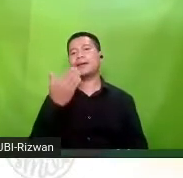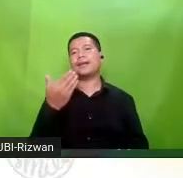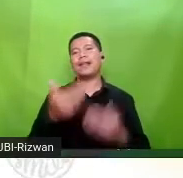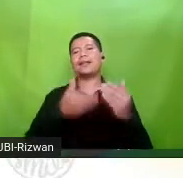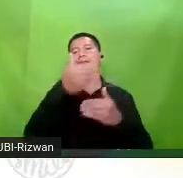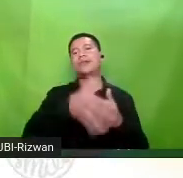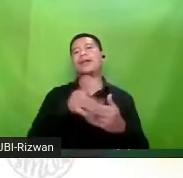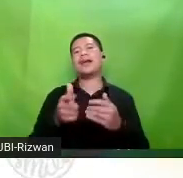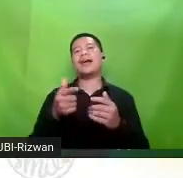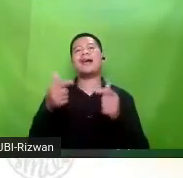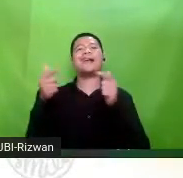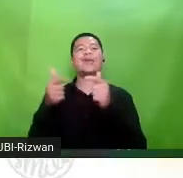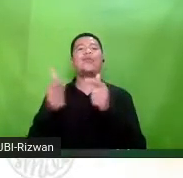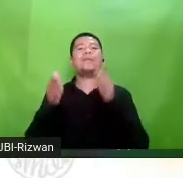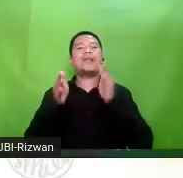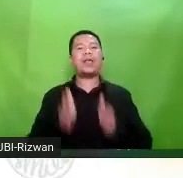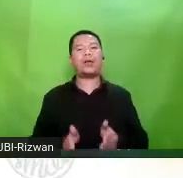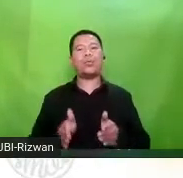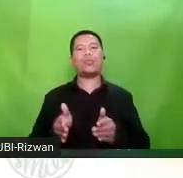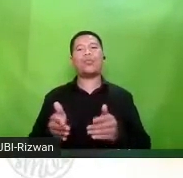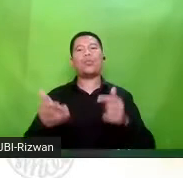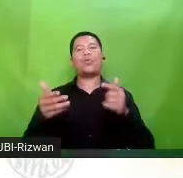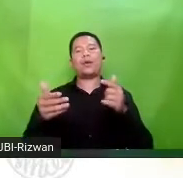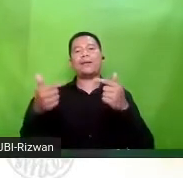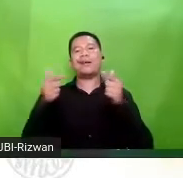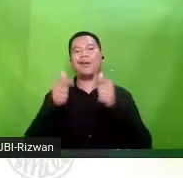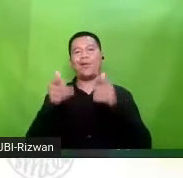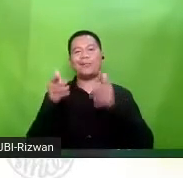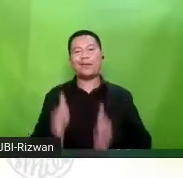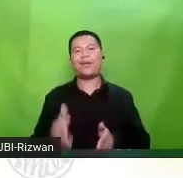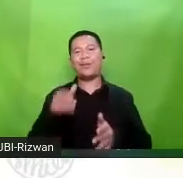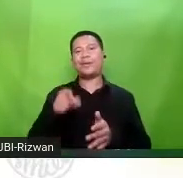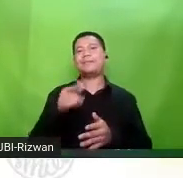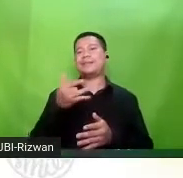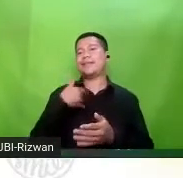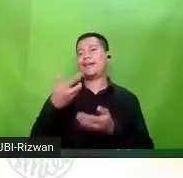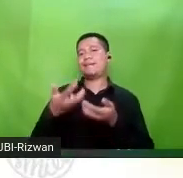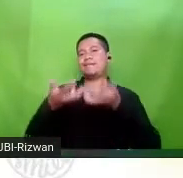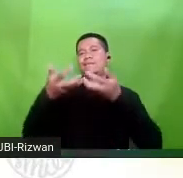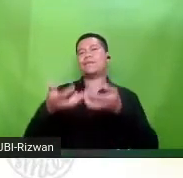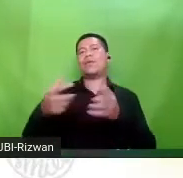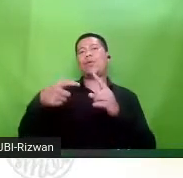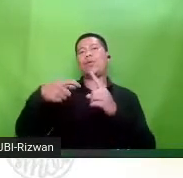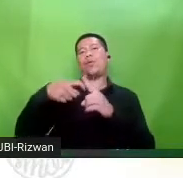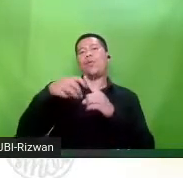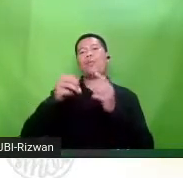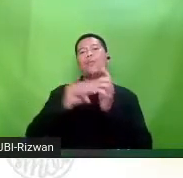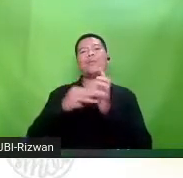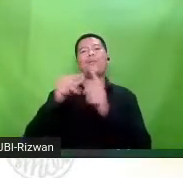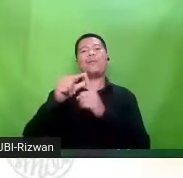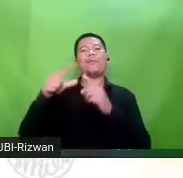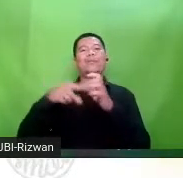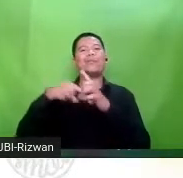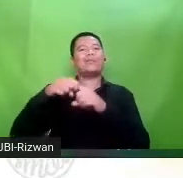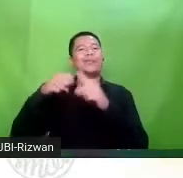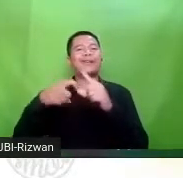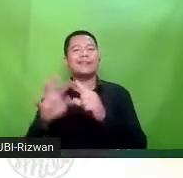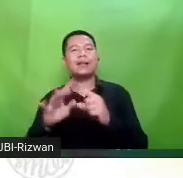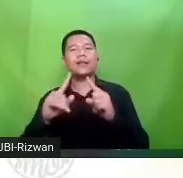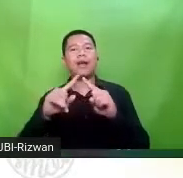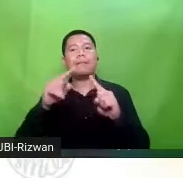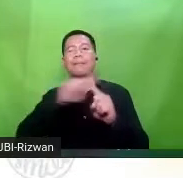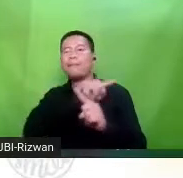perilakunya ini bisa mulai dari bentuk yang kemudian tidak kompleks sampai bentuk yang kompleks ya. Mulai